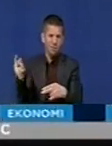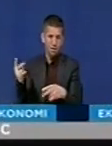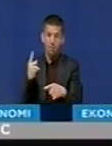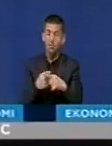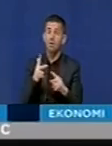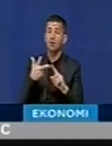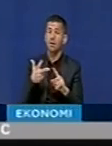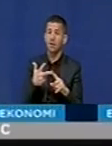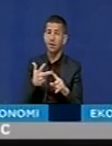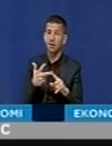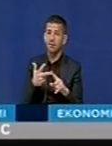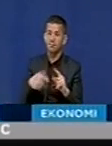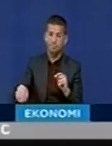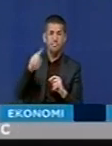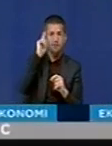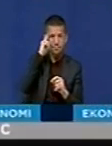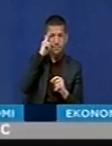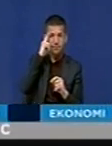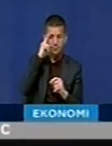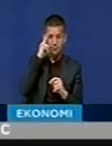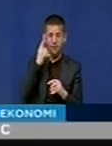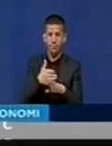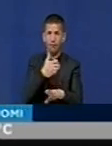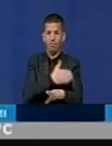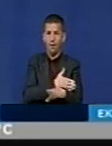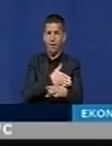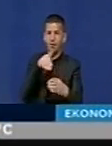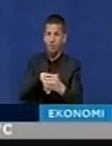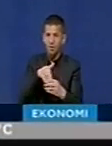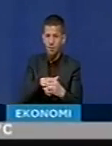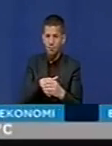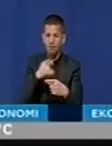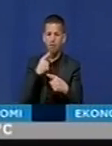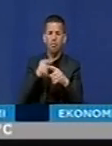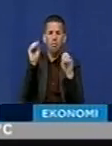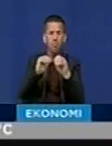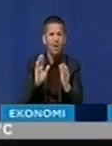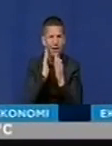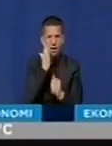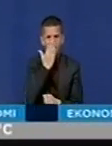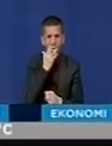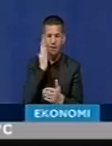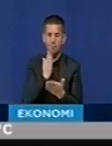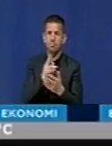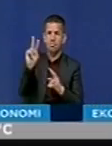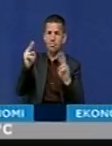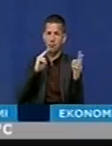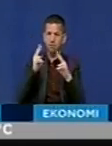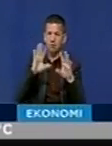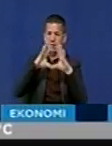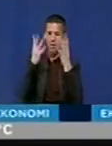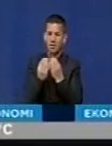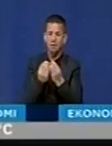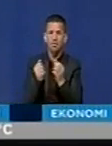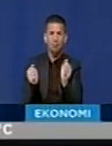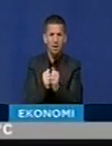ashtu besoj që dini edhe ju që para çdo votimi, para çdo hartimi të letrës, ju kanë thirrë, keni pi kafe gjithë liderët e